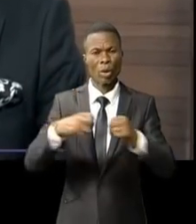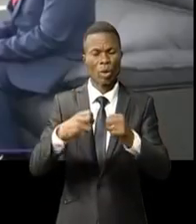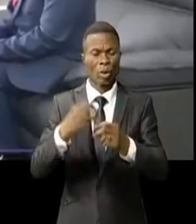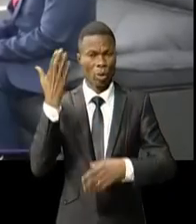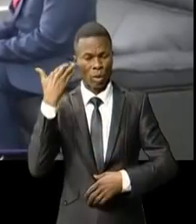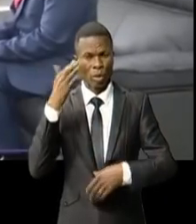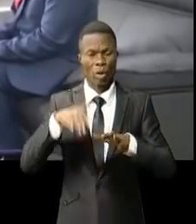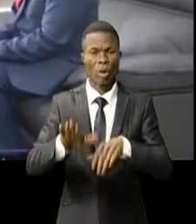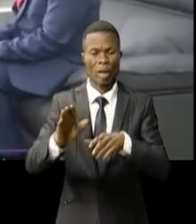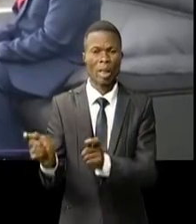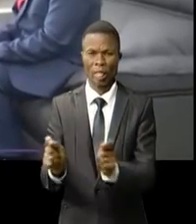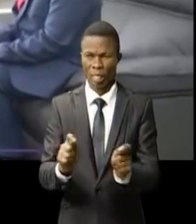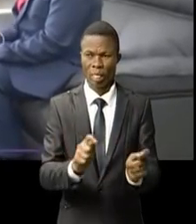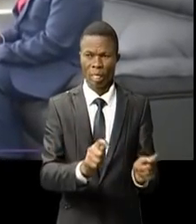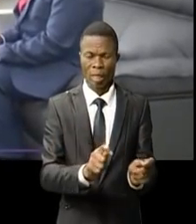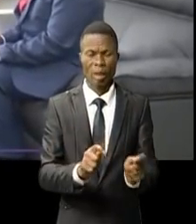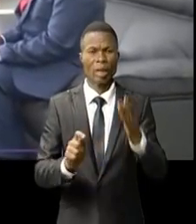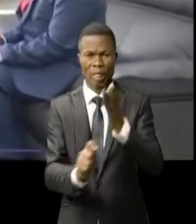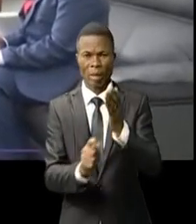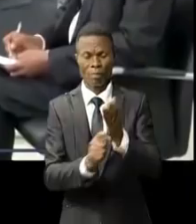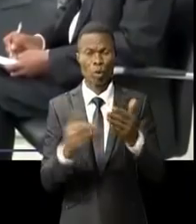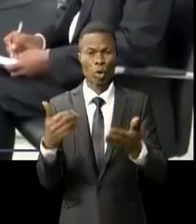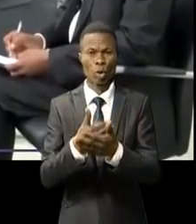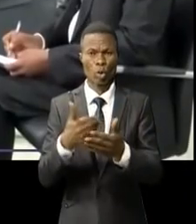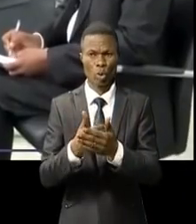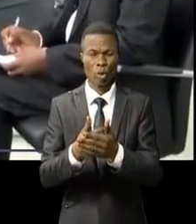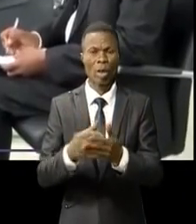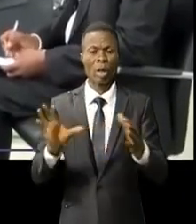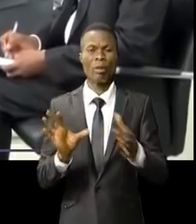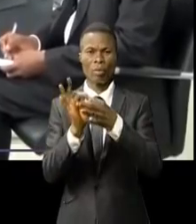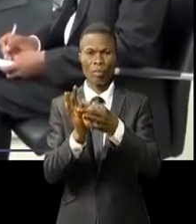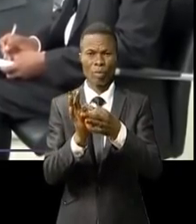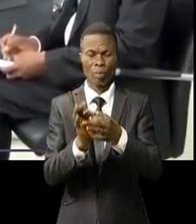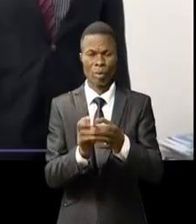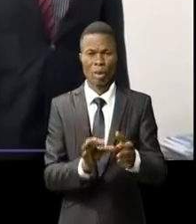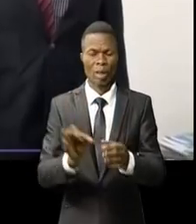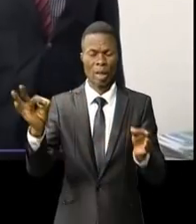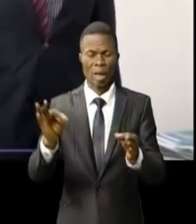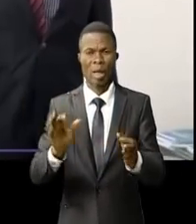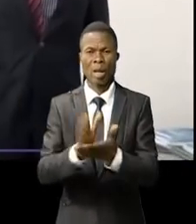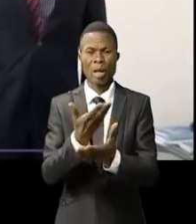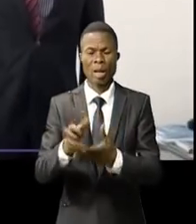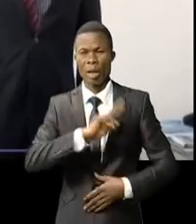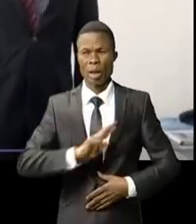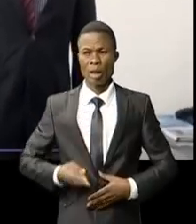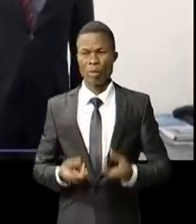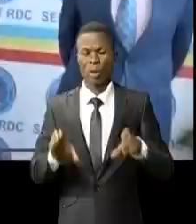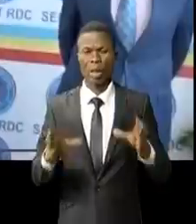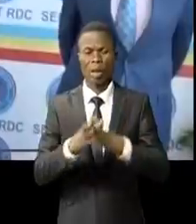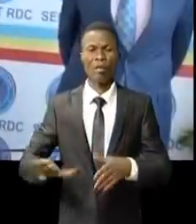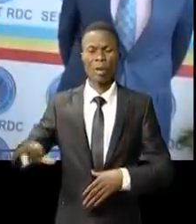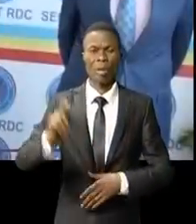sur le lac Tanganyika et la technologie nouvelle avec la connexion de la fibre optique entre la RDC et la